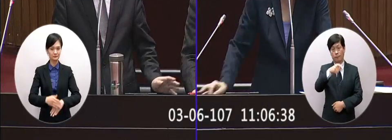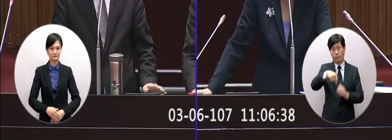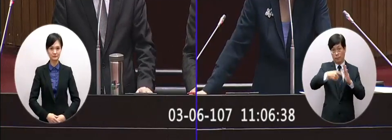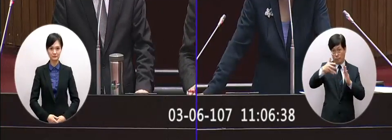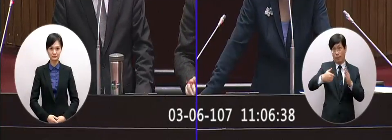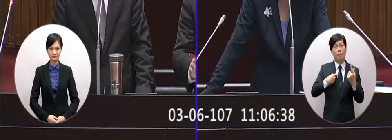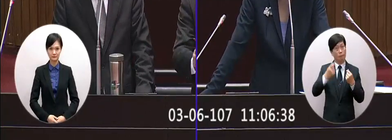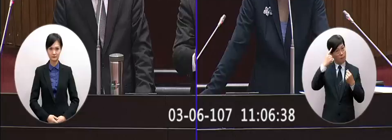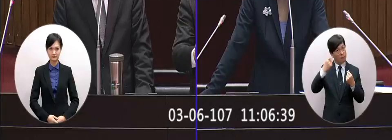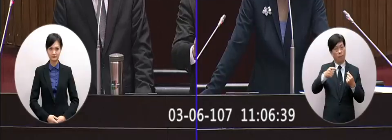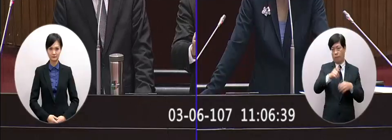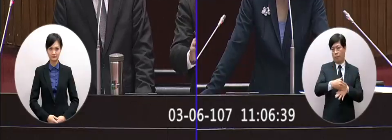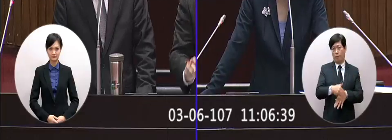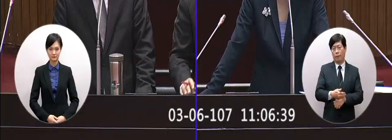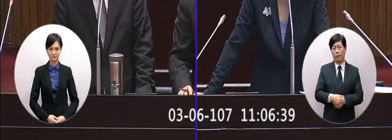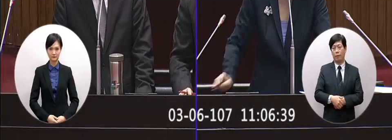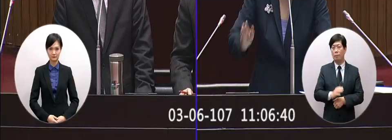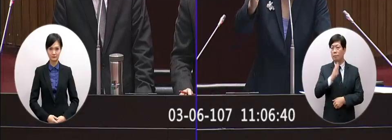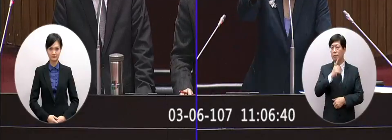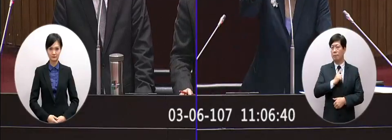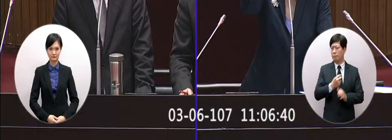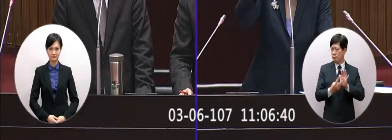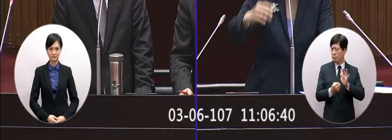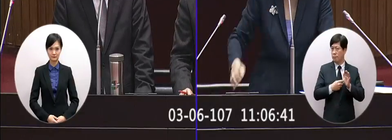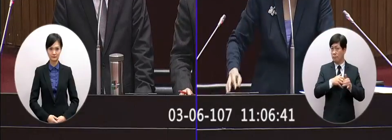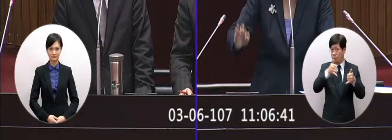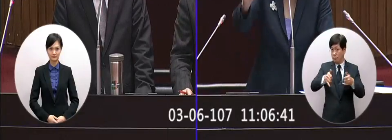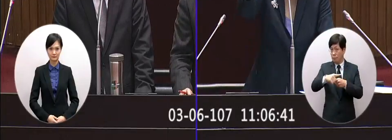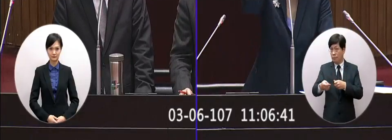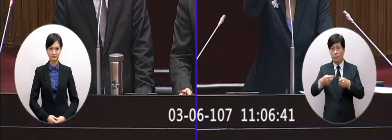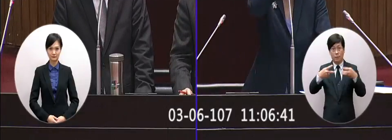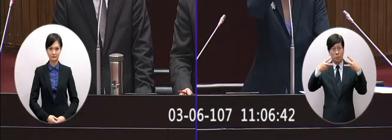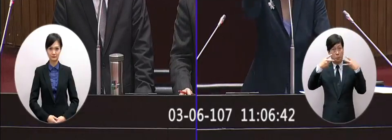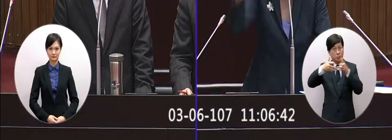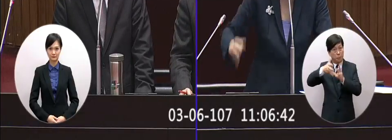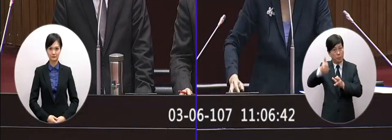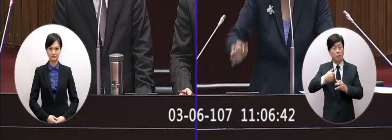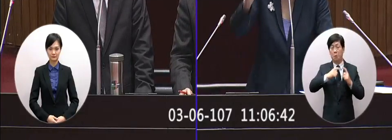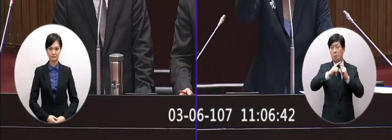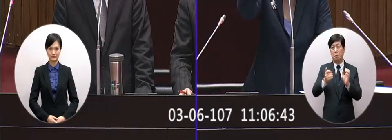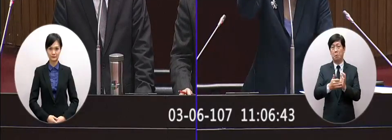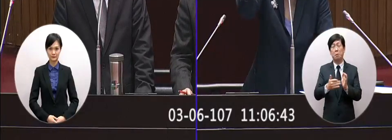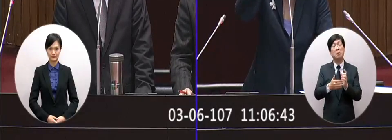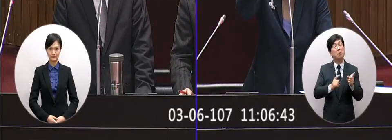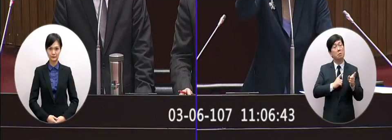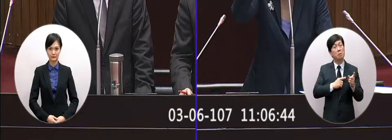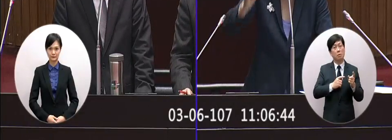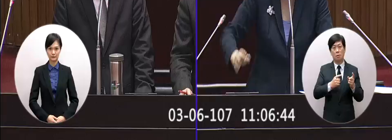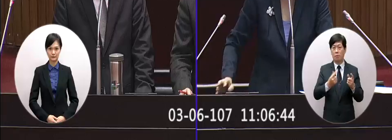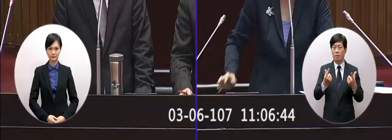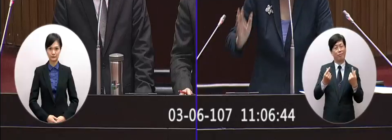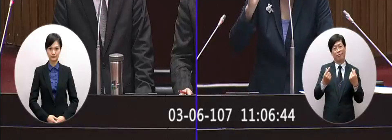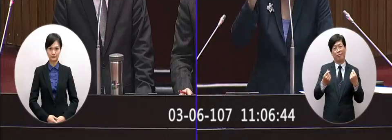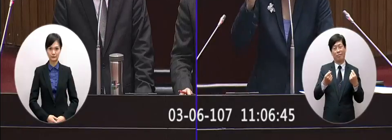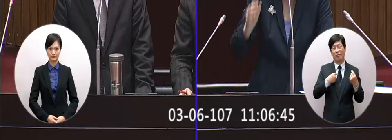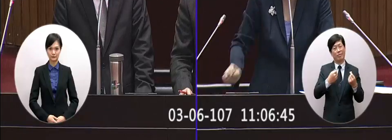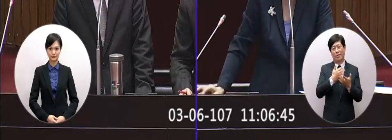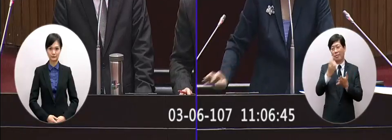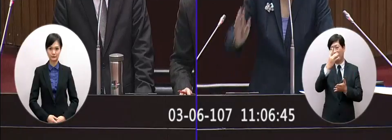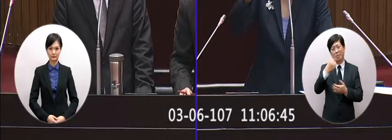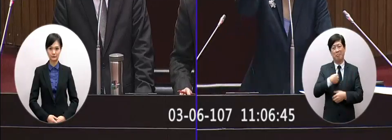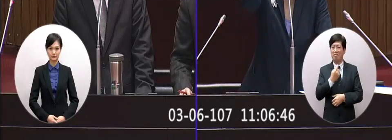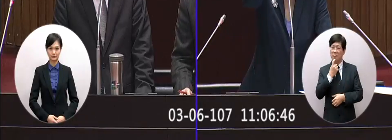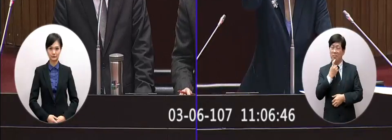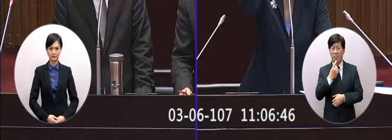院长，我也认为你不会。其实我必须要说，站在你旁边的潘部长，潘部长，你刚刚已经回答洪委员的问题的，你的回应都没有办法解决我的疑